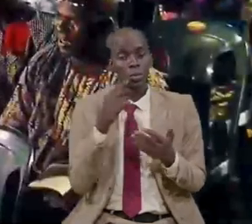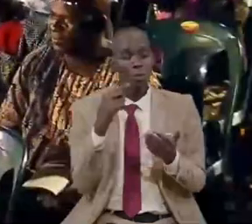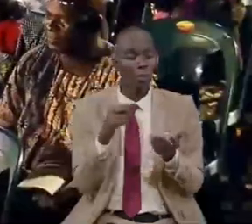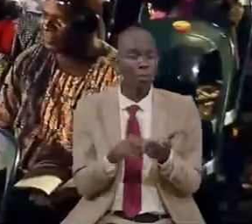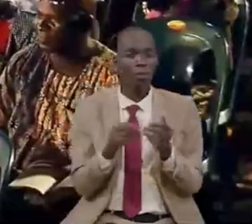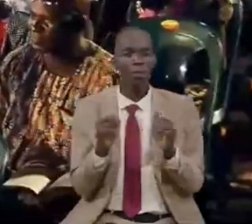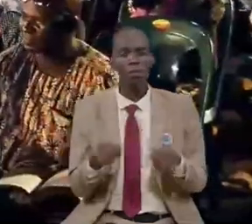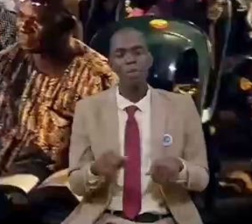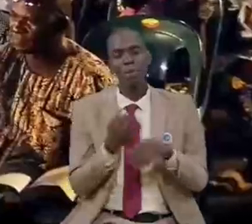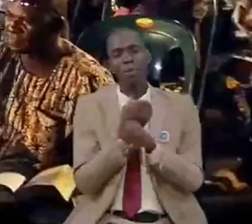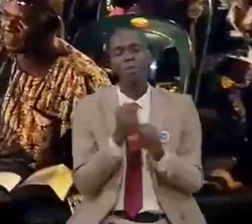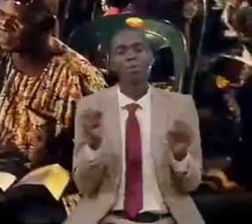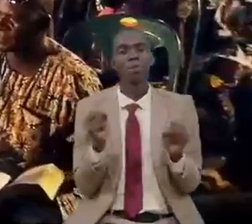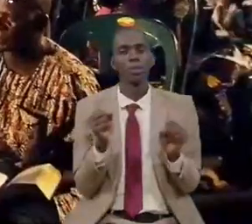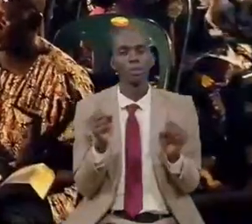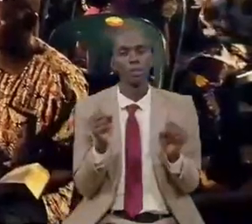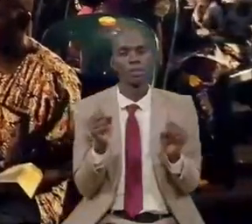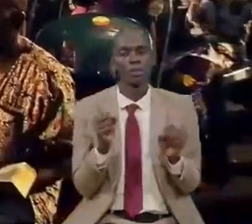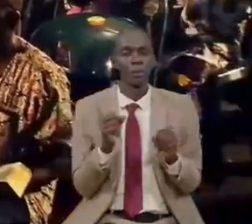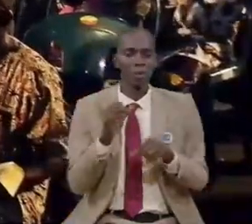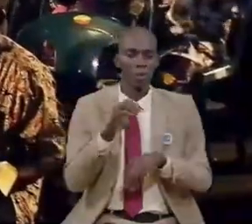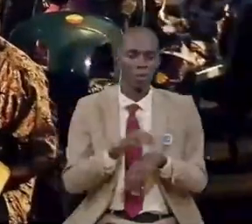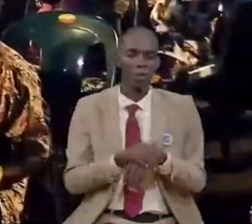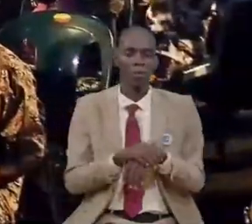remarquable au jour